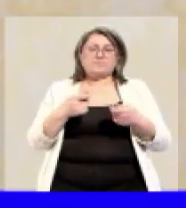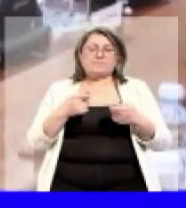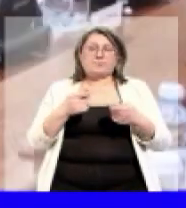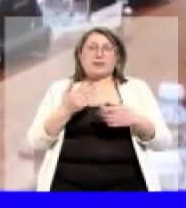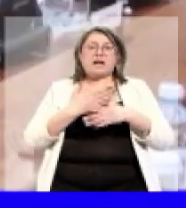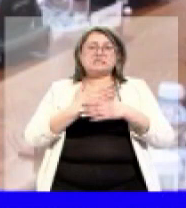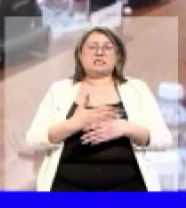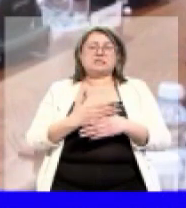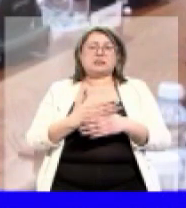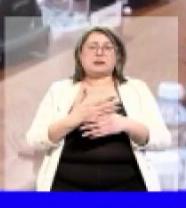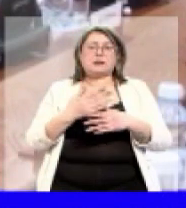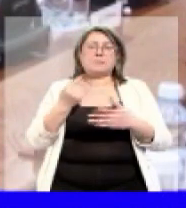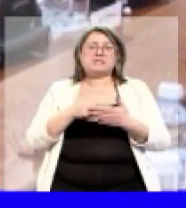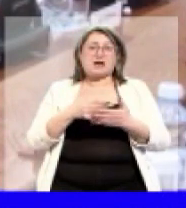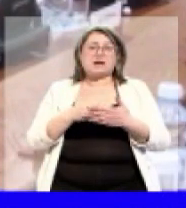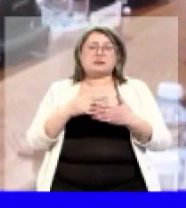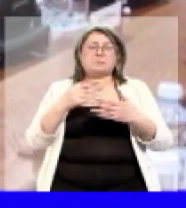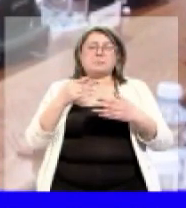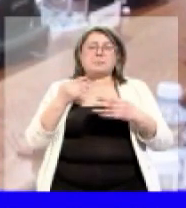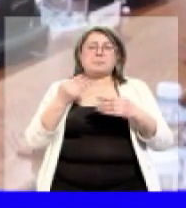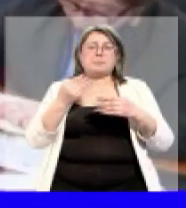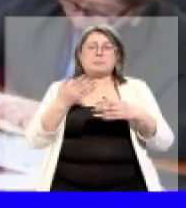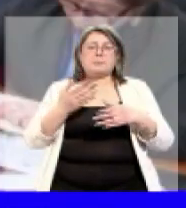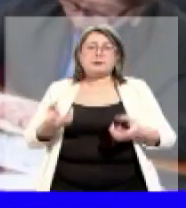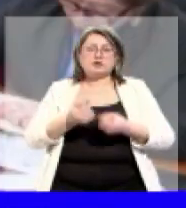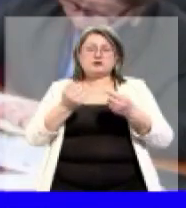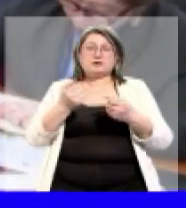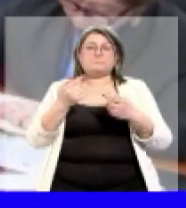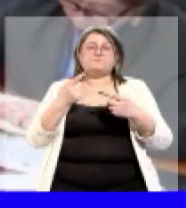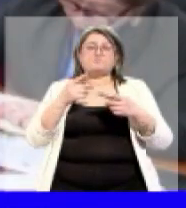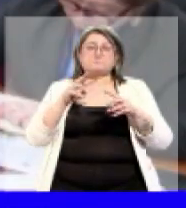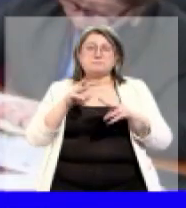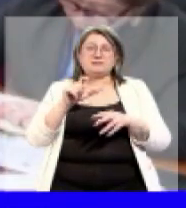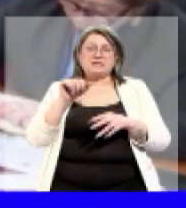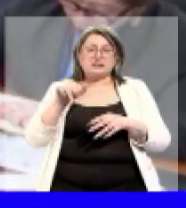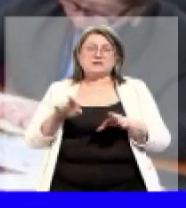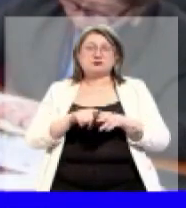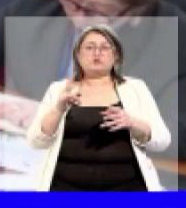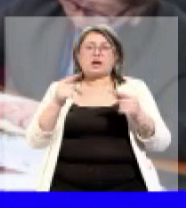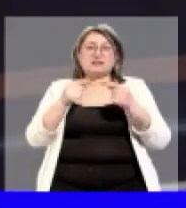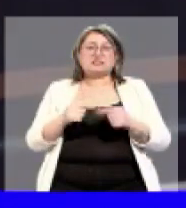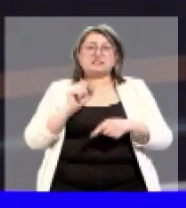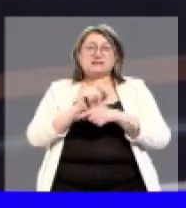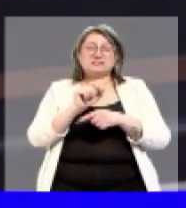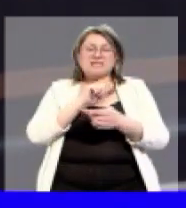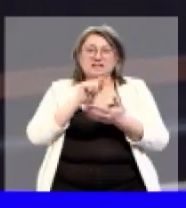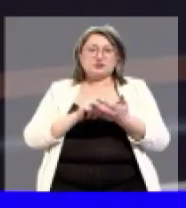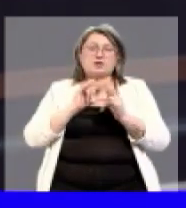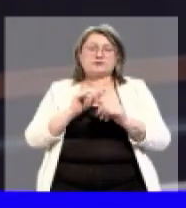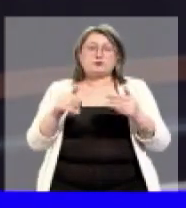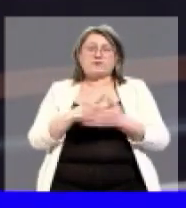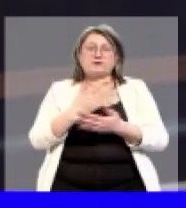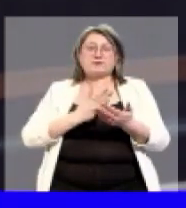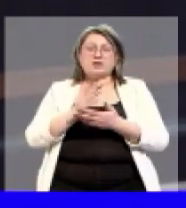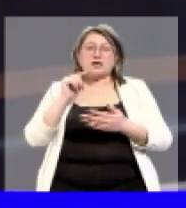техникалық қолдау көрсету керектігін де айтты. Сонымен қатар экономиканың жаңа салдарын дамыту бойынша нақты міндеттер тұр деді.